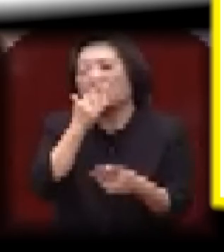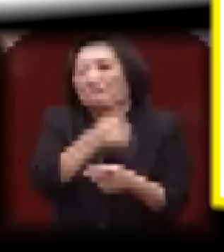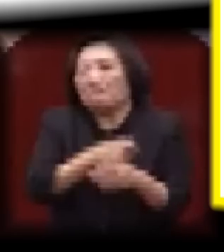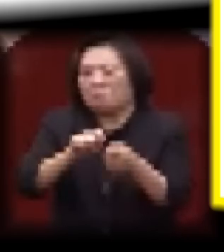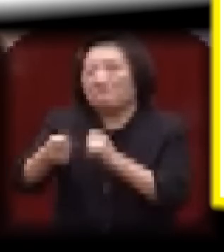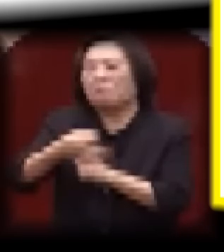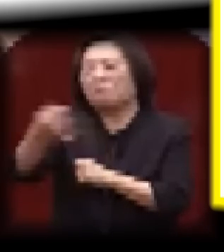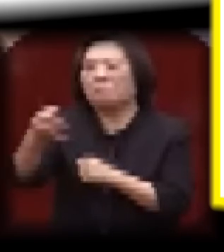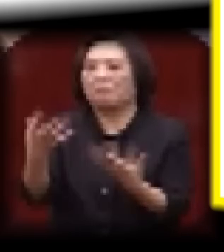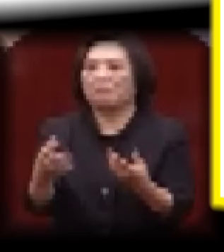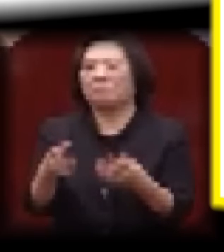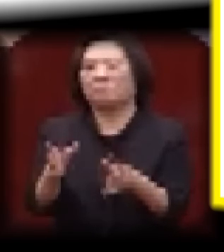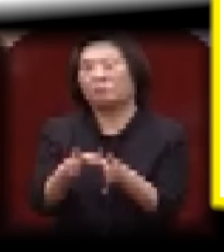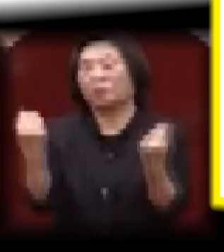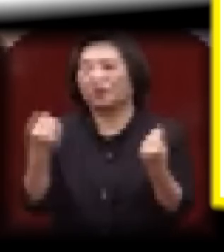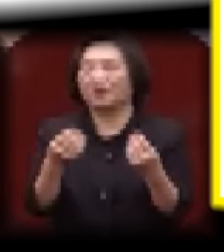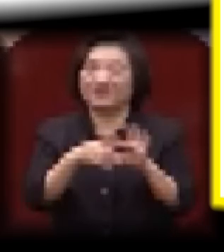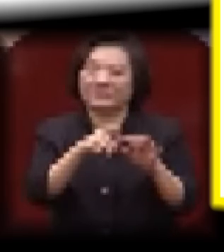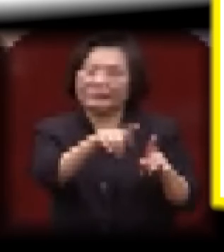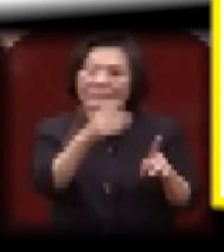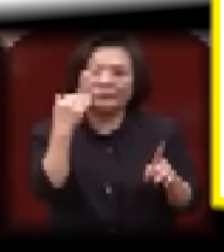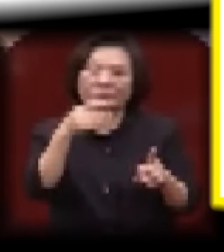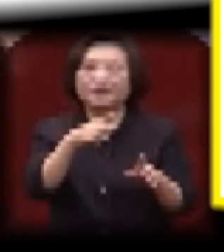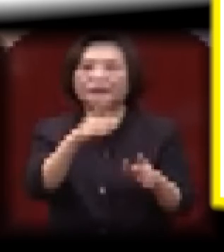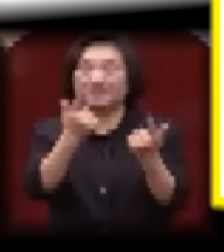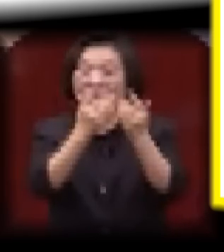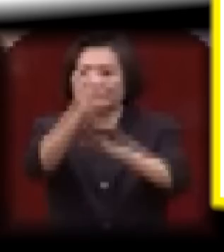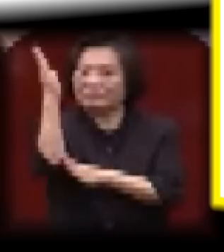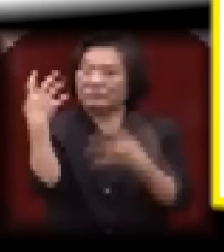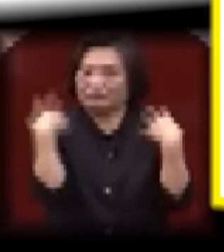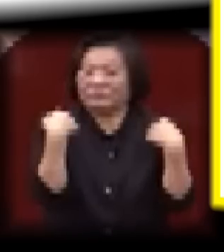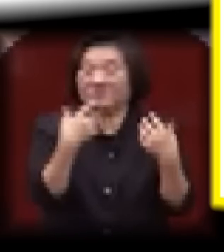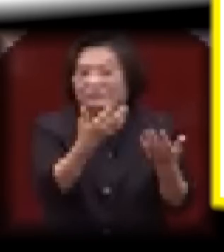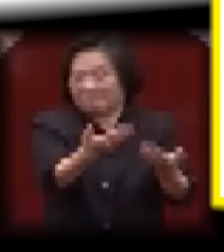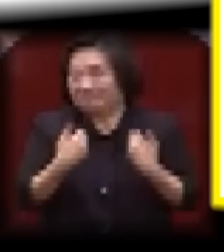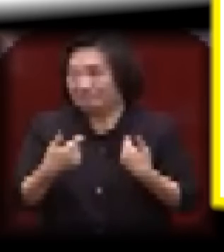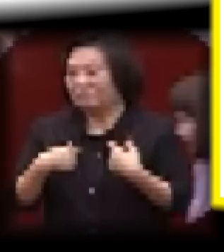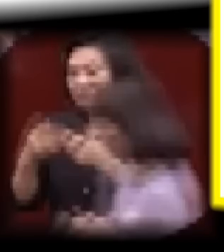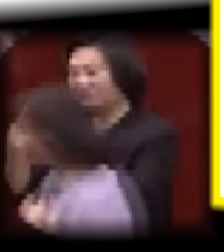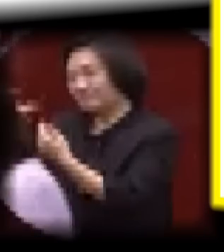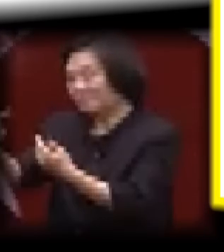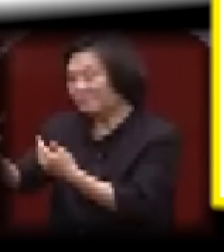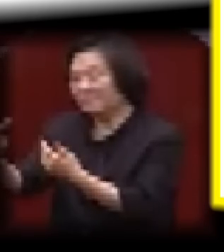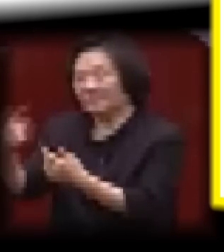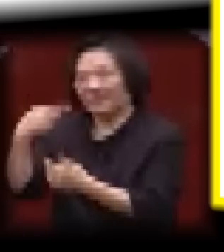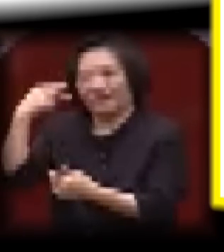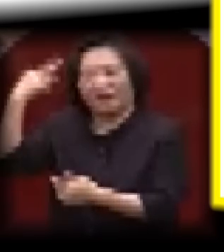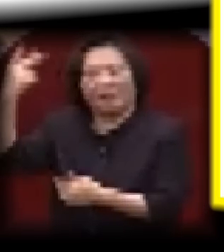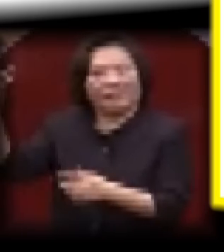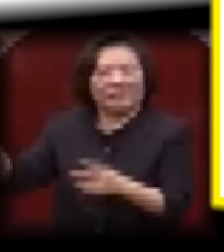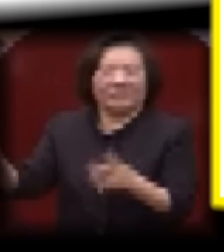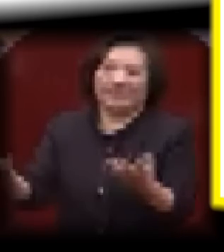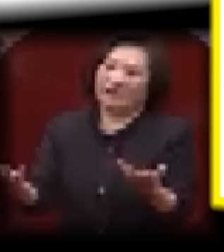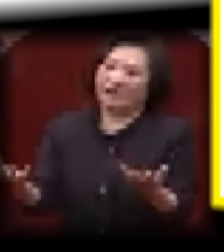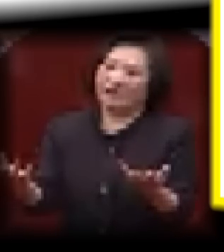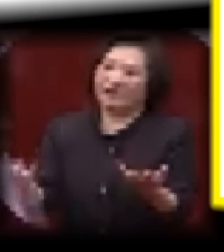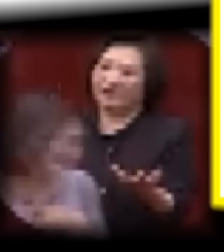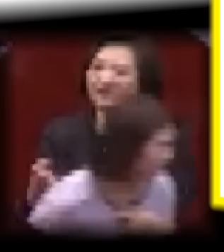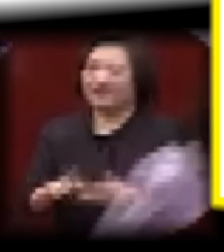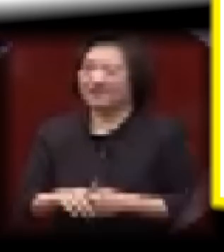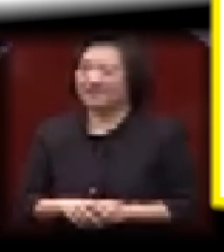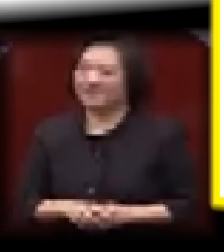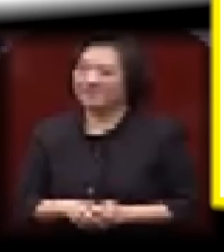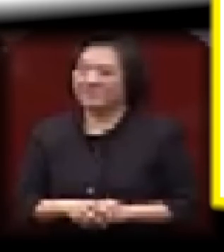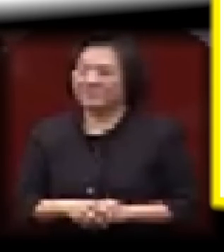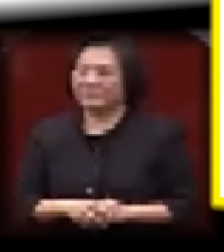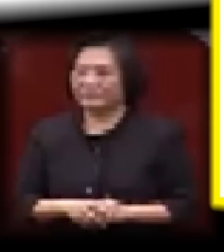多这个房东不愿意，他连个自己租，他也不要交给政府来租。所以我们突然有时候跟他讲说，我们给他那